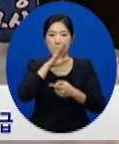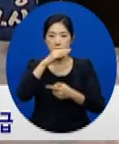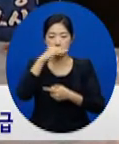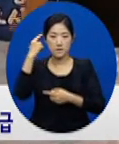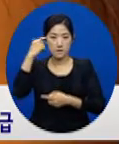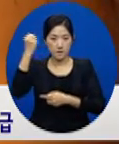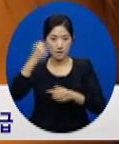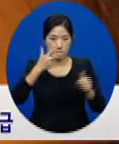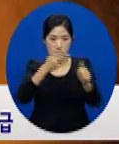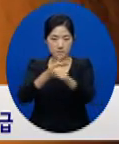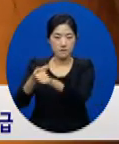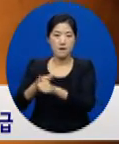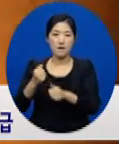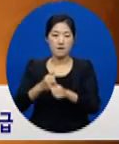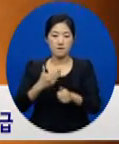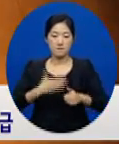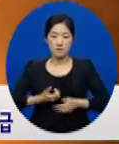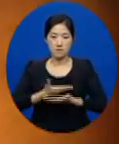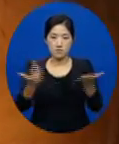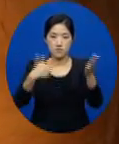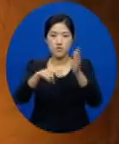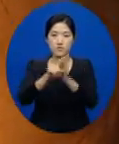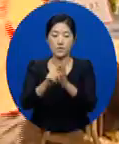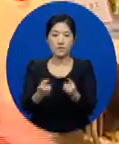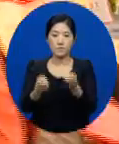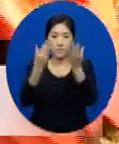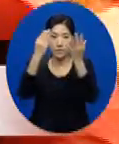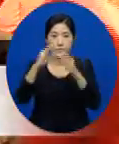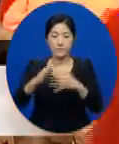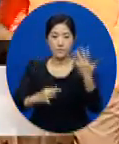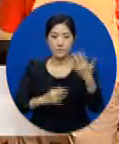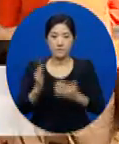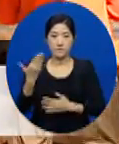위해 체험의 장으로 마련됐습니다.